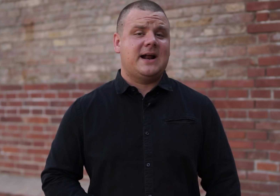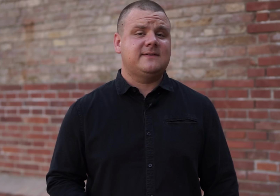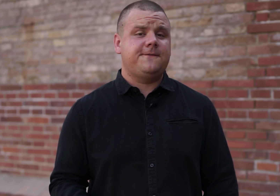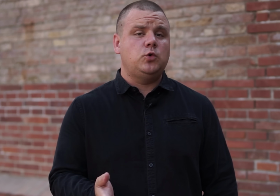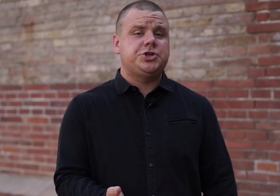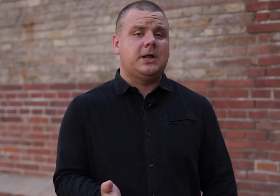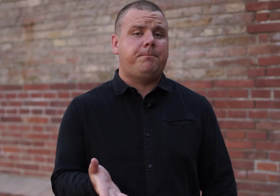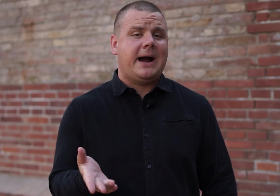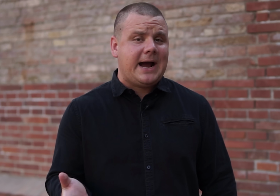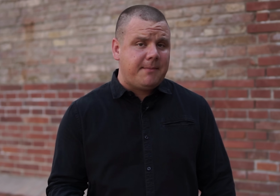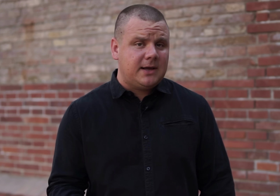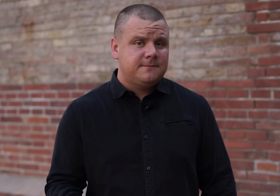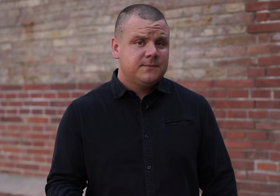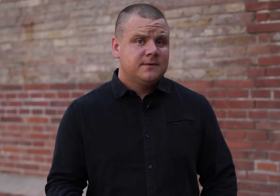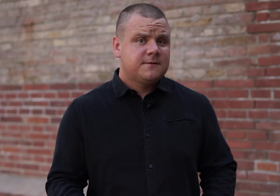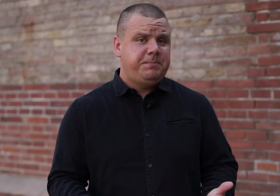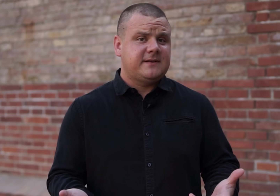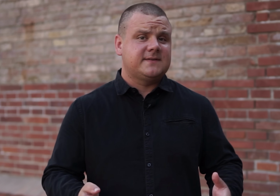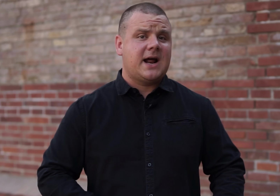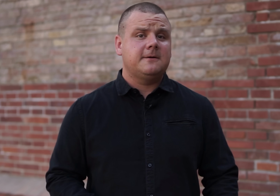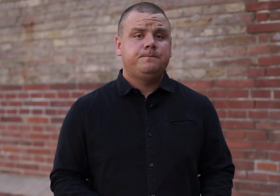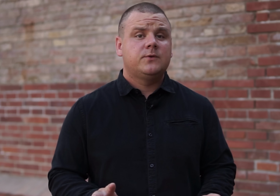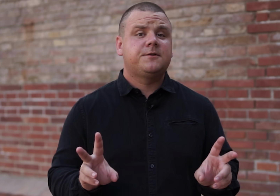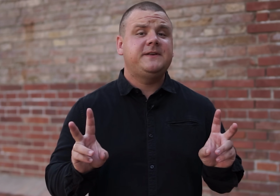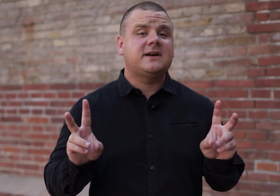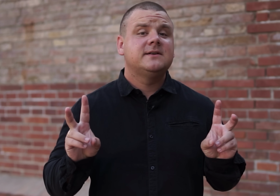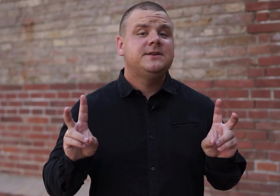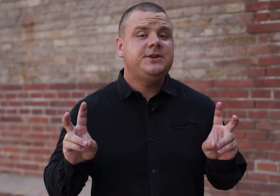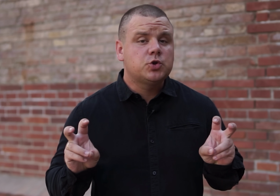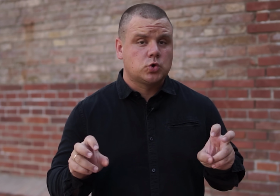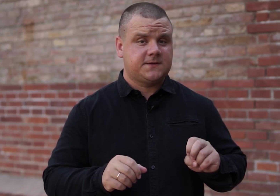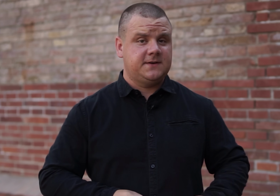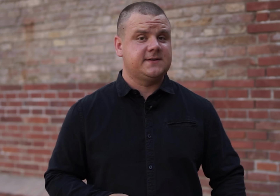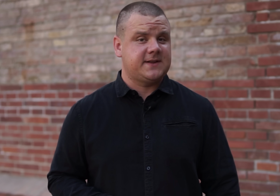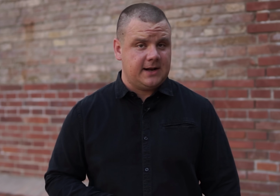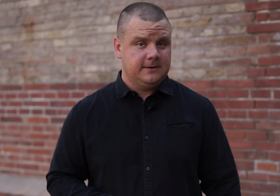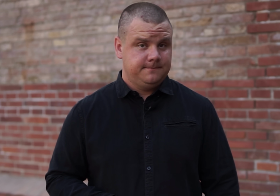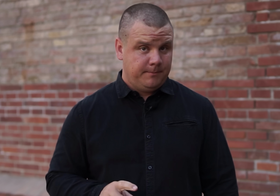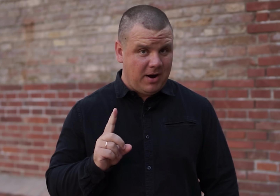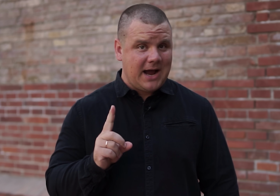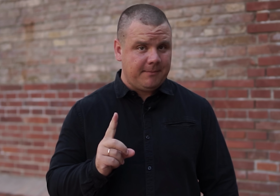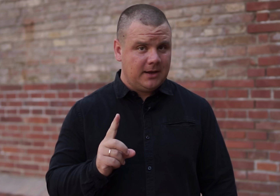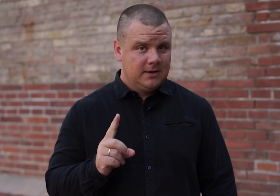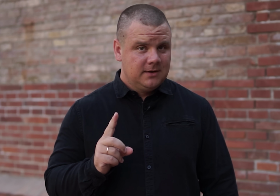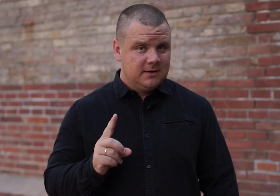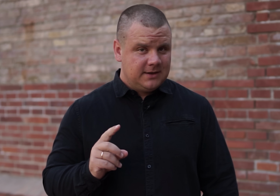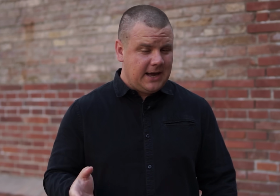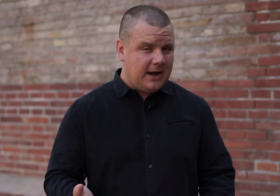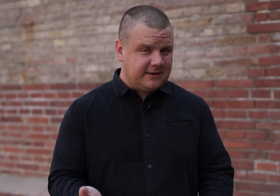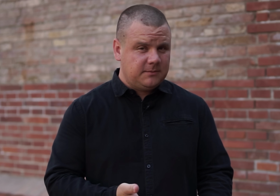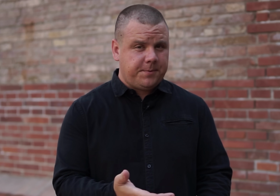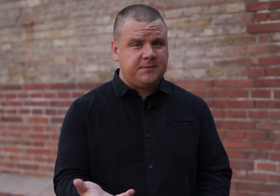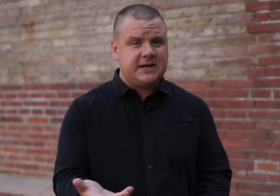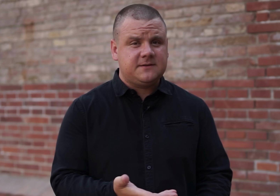Российская Федерация включила Багамы в список стран, в список недружественных стран. Багамы.